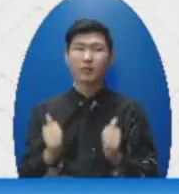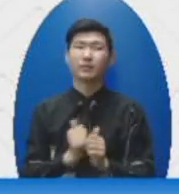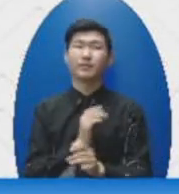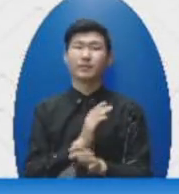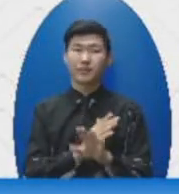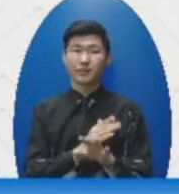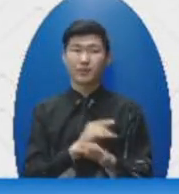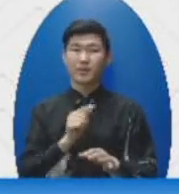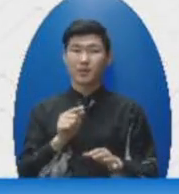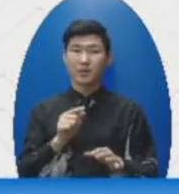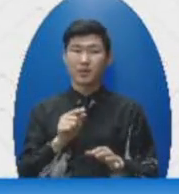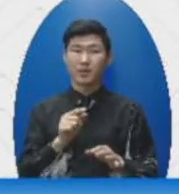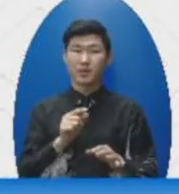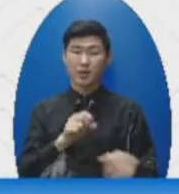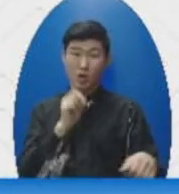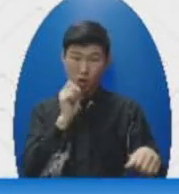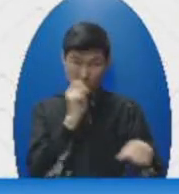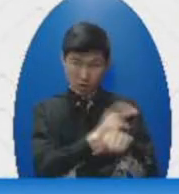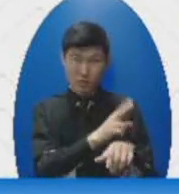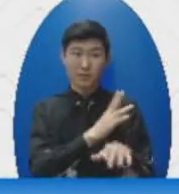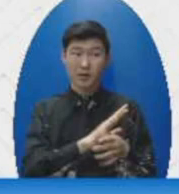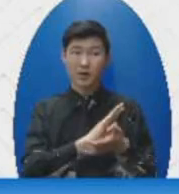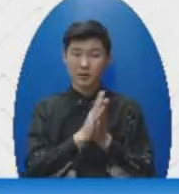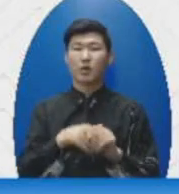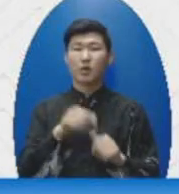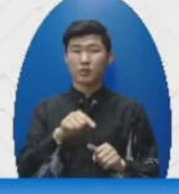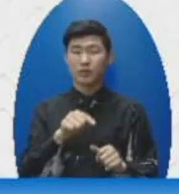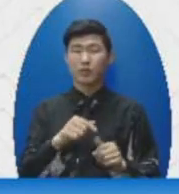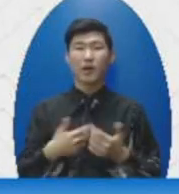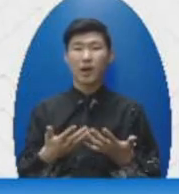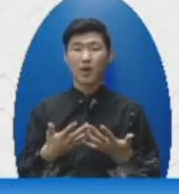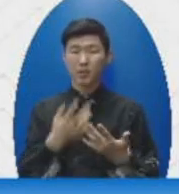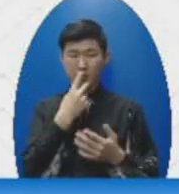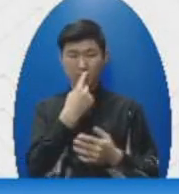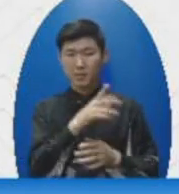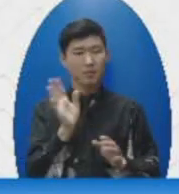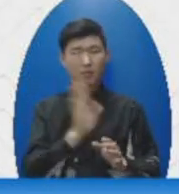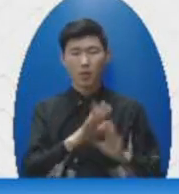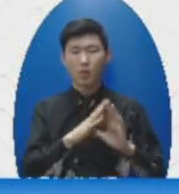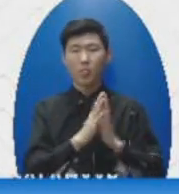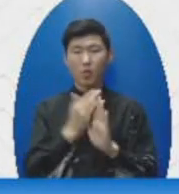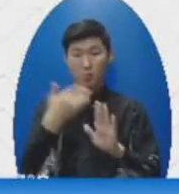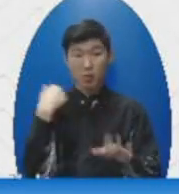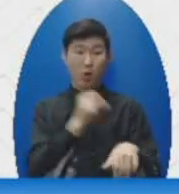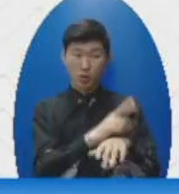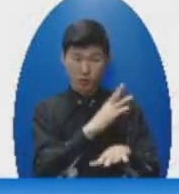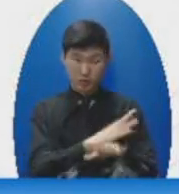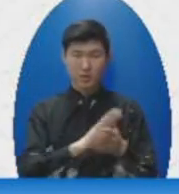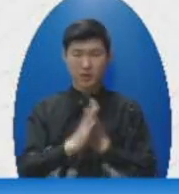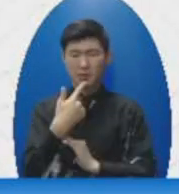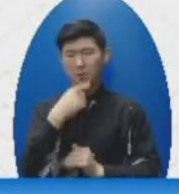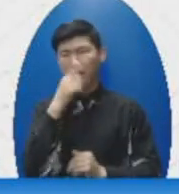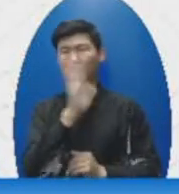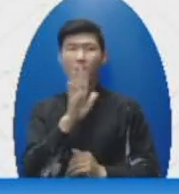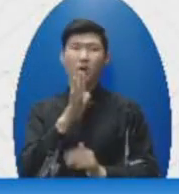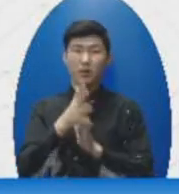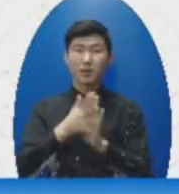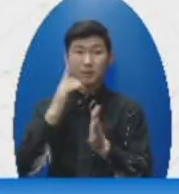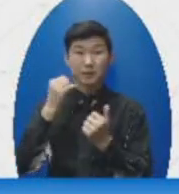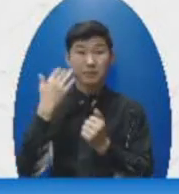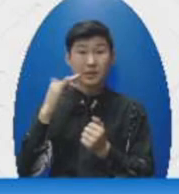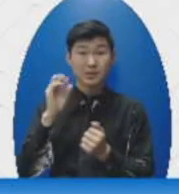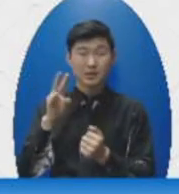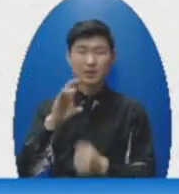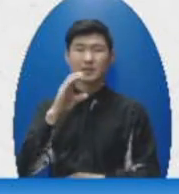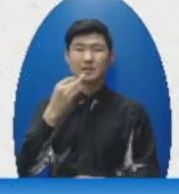яг одоо ингээд хоцсон ч гэсэн өмнө хоцсон ч гэсэн одоо ингээд нэг басаж алахгүй шүү гэж өөрсдөө хэлжсэн. Марх систем амар шилдэг систем